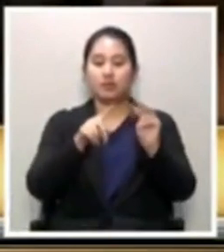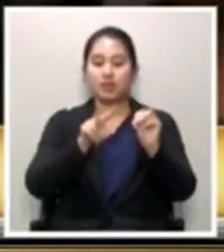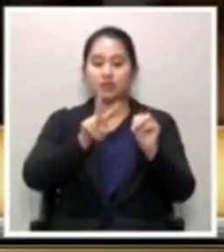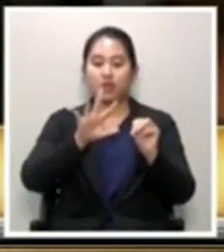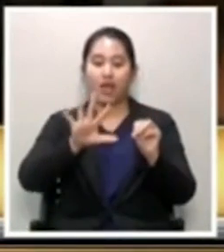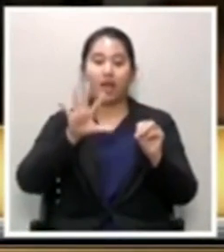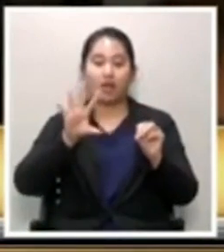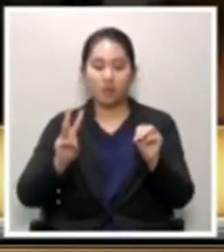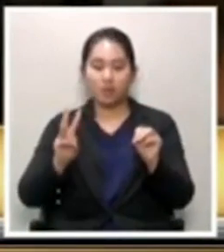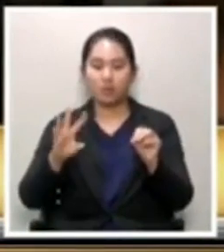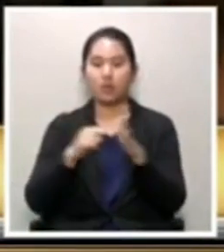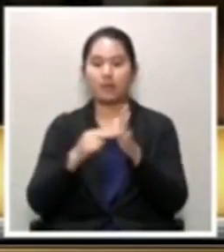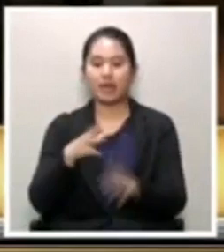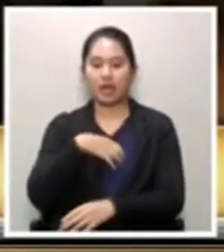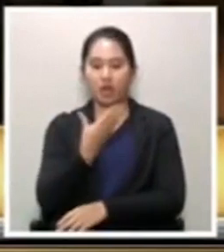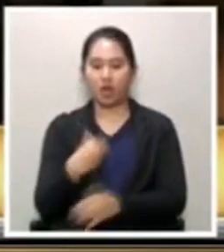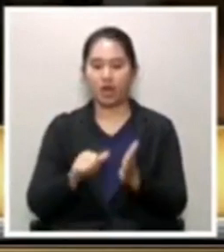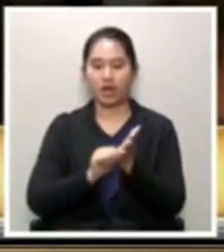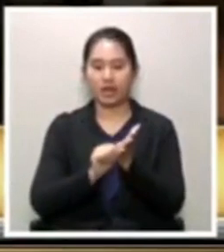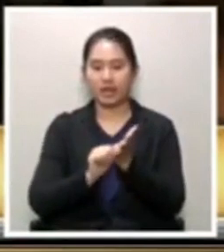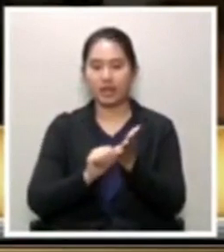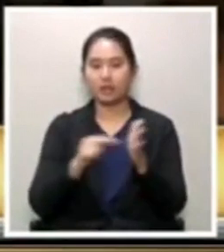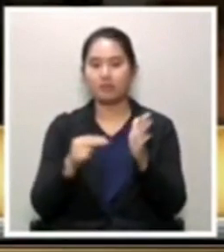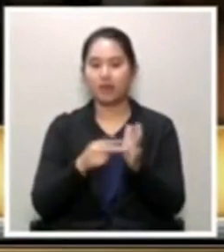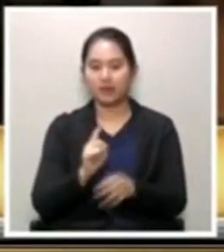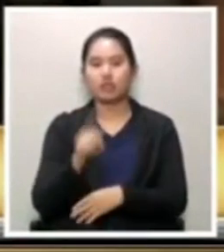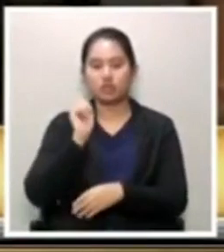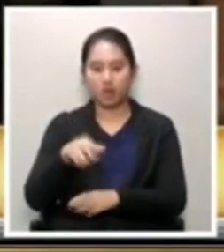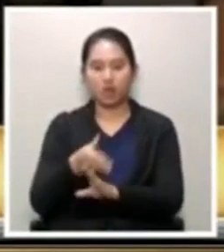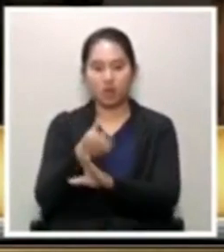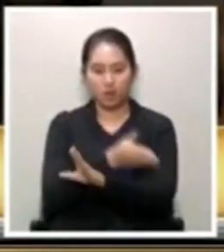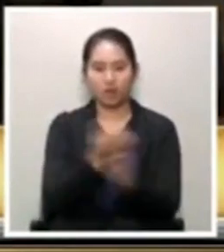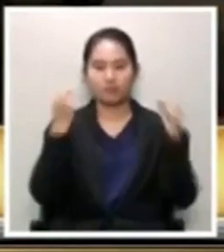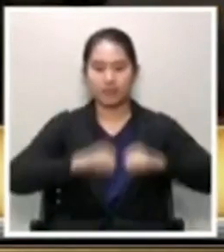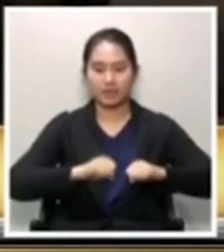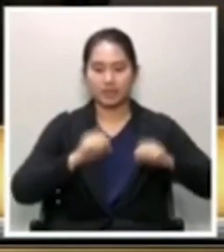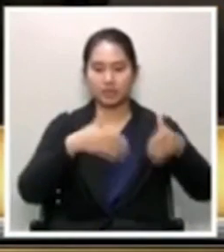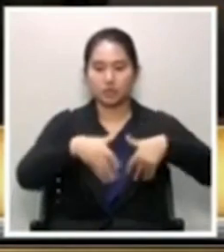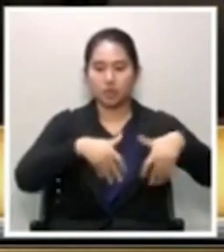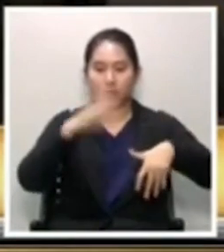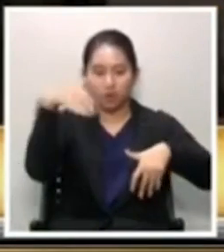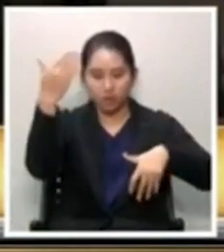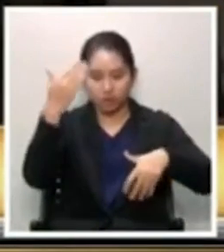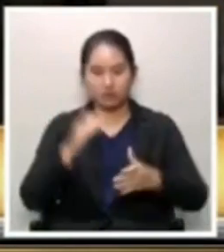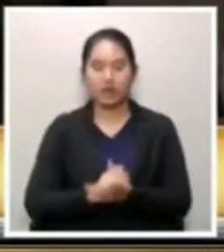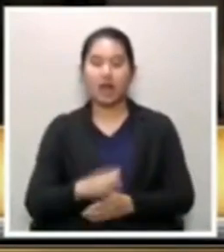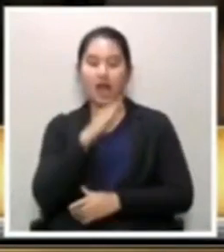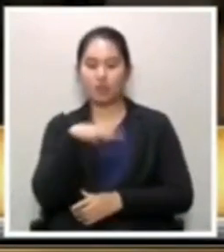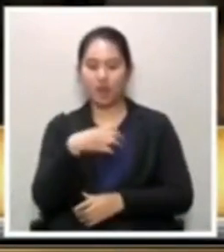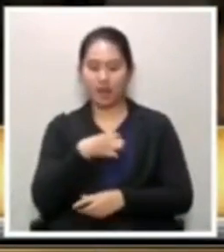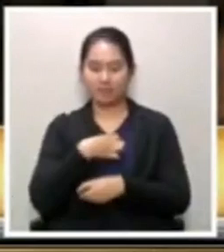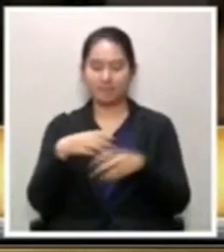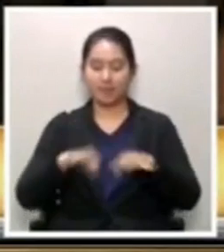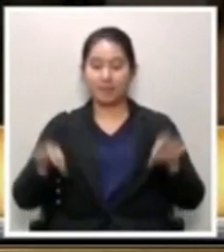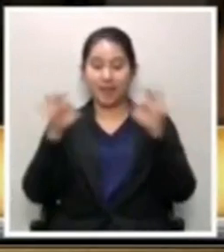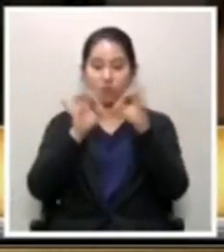ต้องการใช้มันเพื่อการแก้เนี่ยนะครับมันก็ผ่านประชามติเช่นเดียวกันนะครับยิ่งไปกว่านั้นถ้าเราแก้เรื่องสําคัญในท้